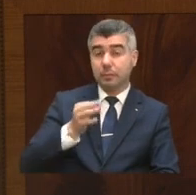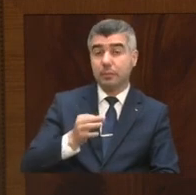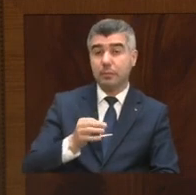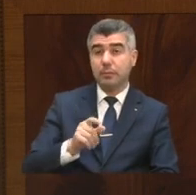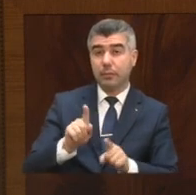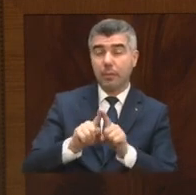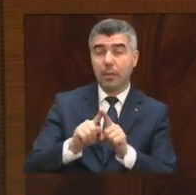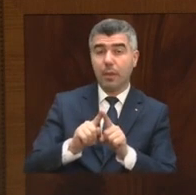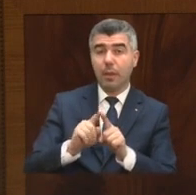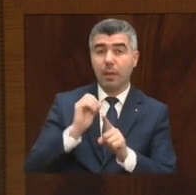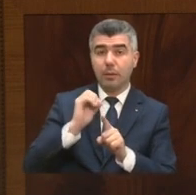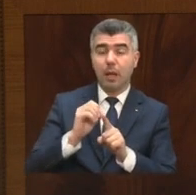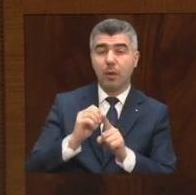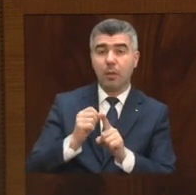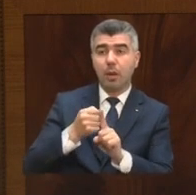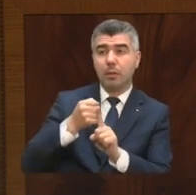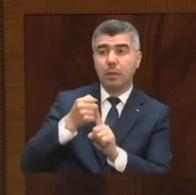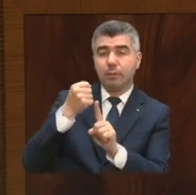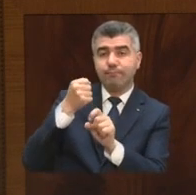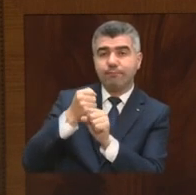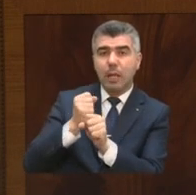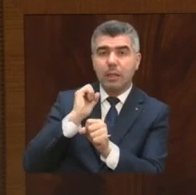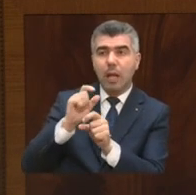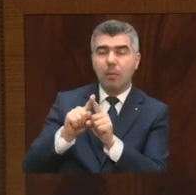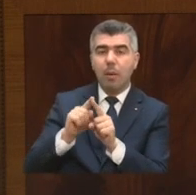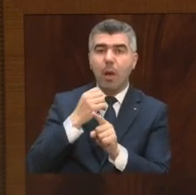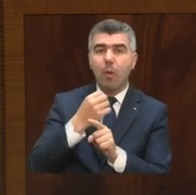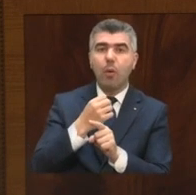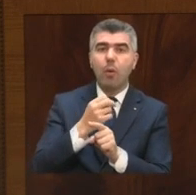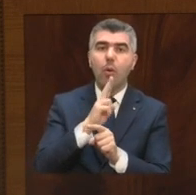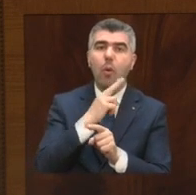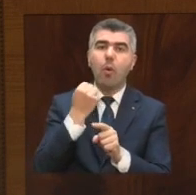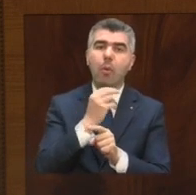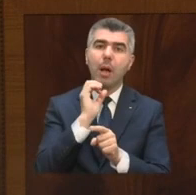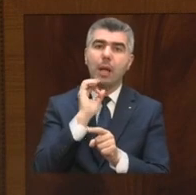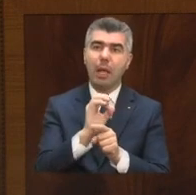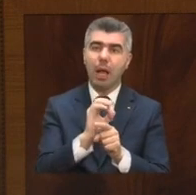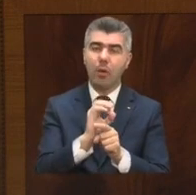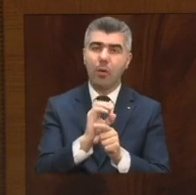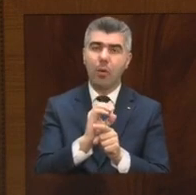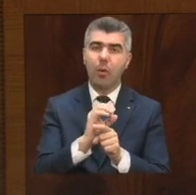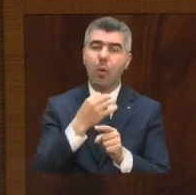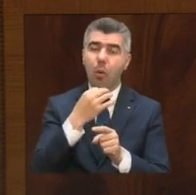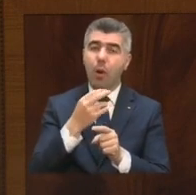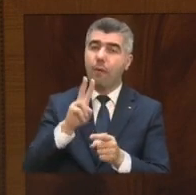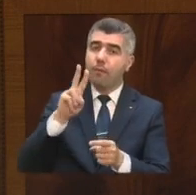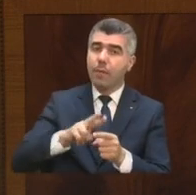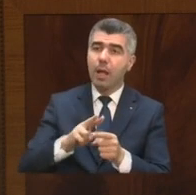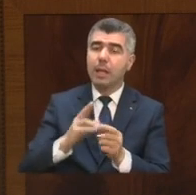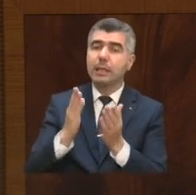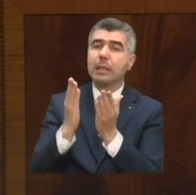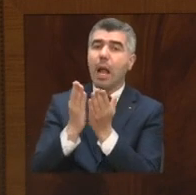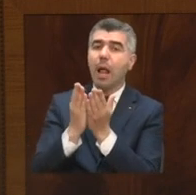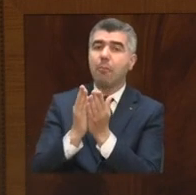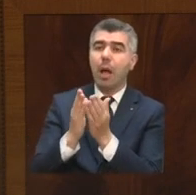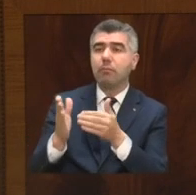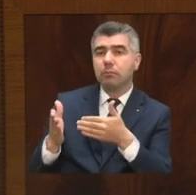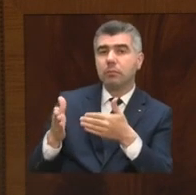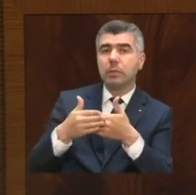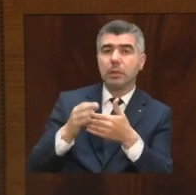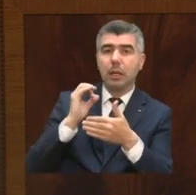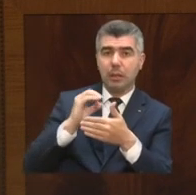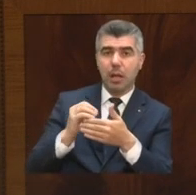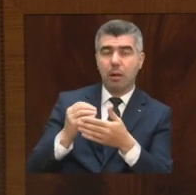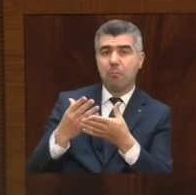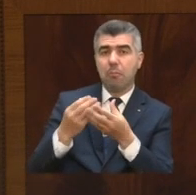المحن والمعاناه ديال الطلبه الراي العام اليوم بغا جواب صريح الى كانت هاد المؤسسات الجامعيه تم الغائها